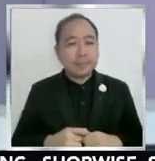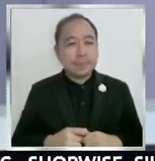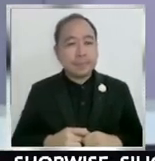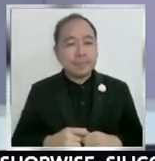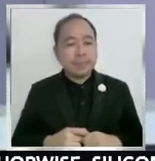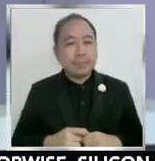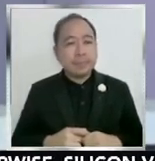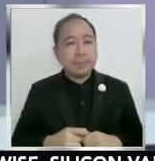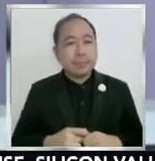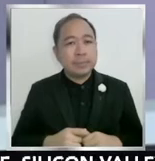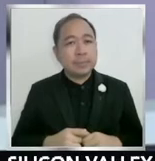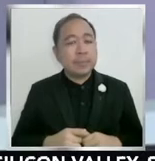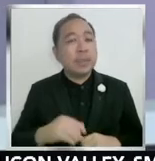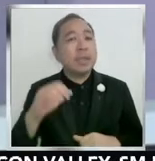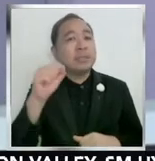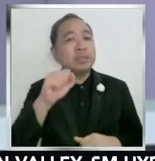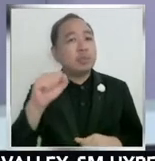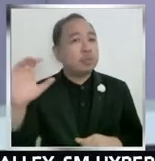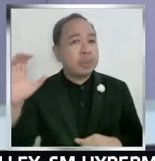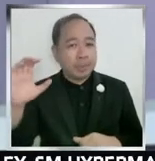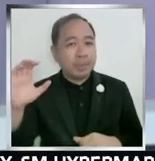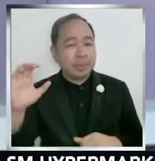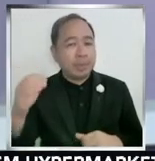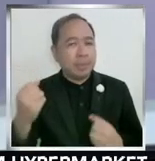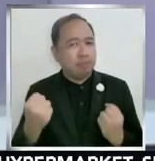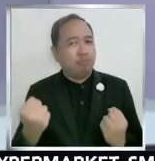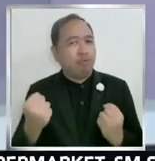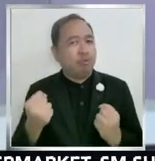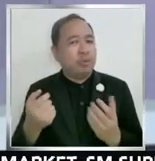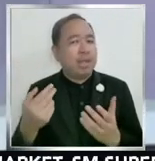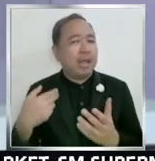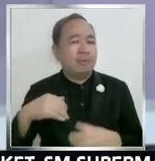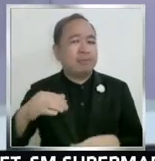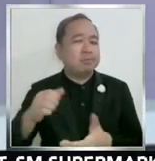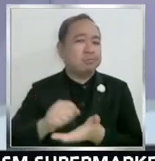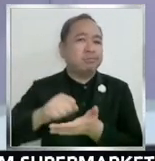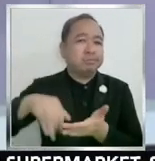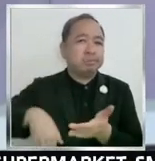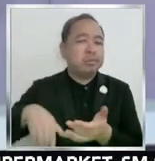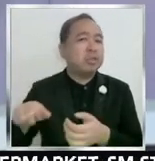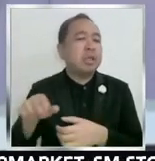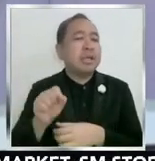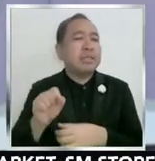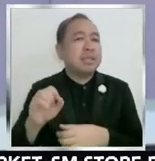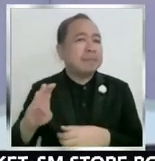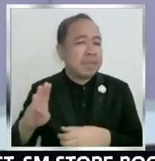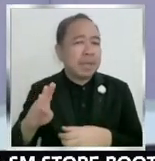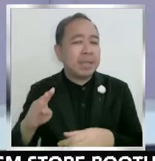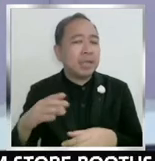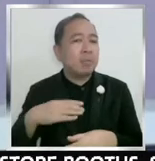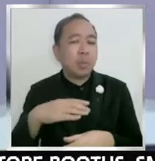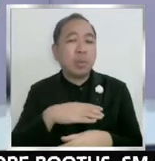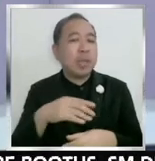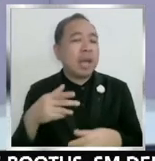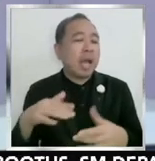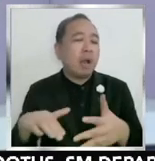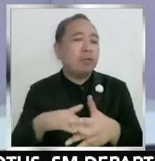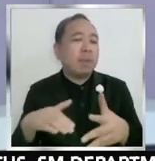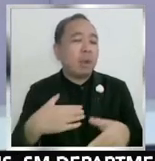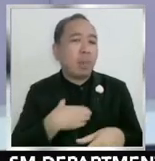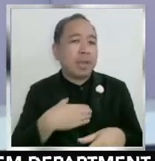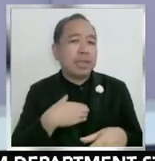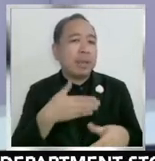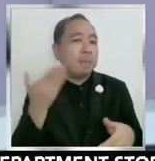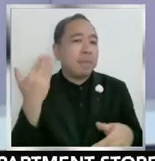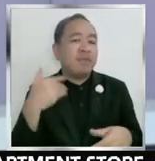Pinagtibay ng Korte Suprema ang pagbasura ng Sandigan Bayan sa kaso laban kina dating Pangulong Ferdinand Marcos Sr. at dating First Lady Imelda